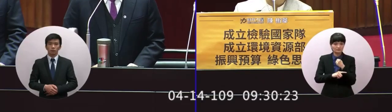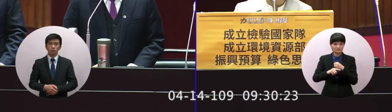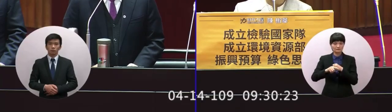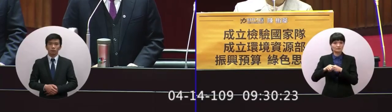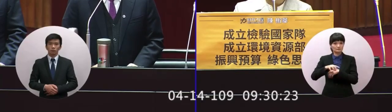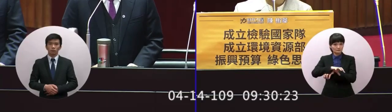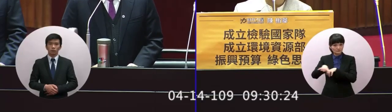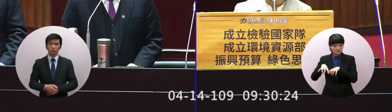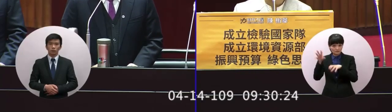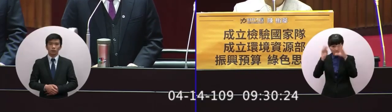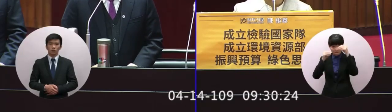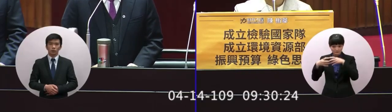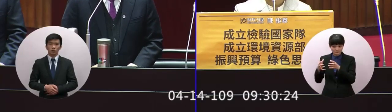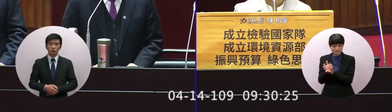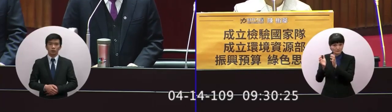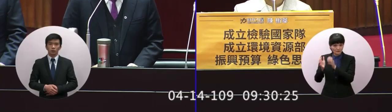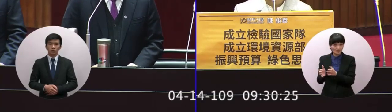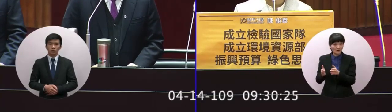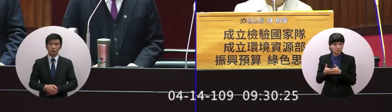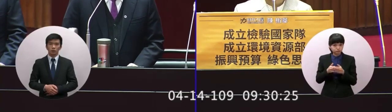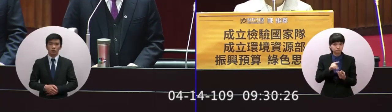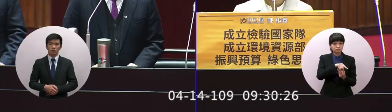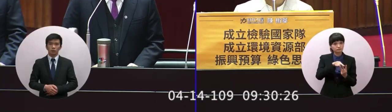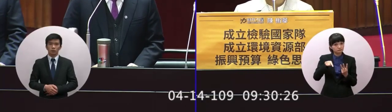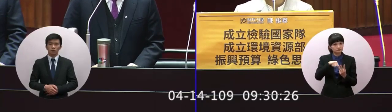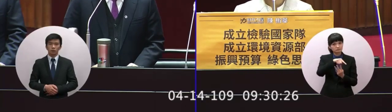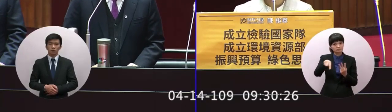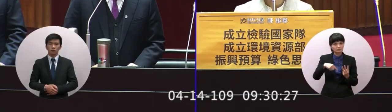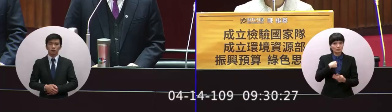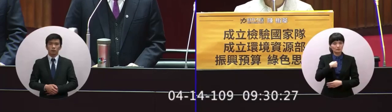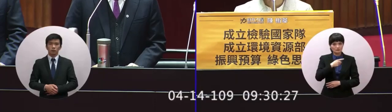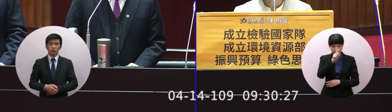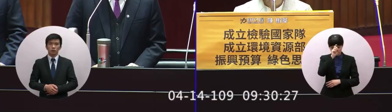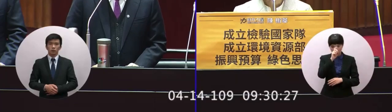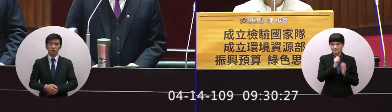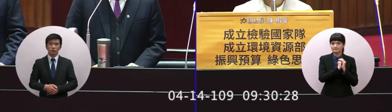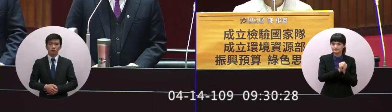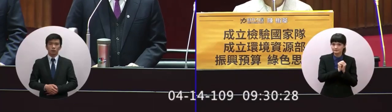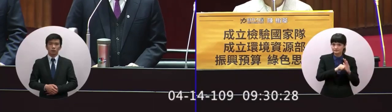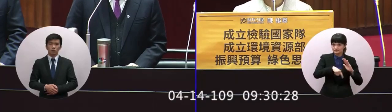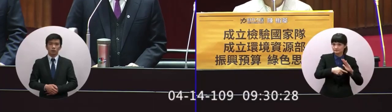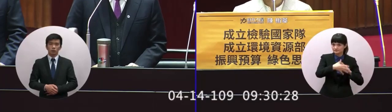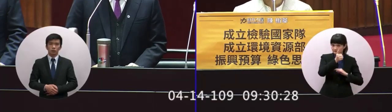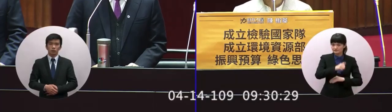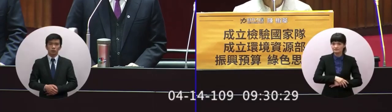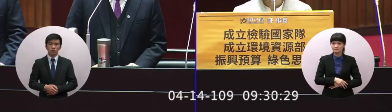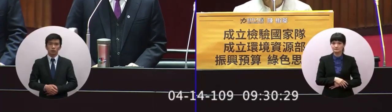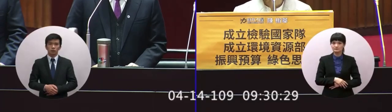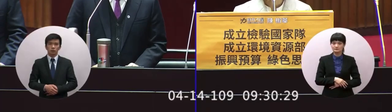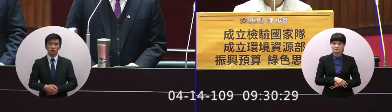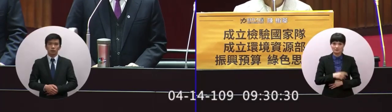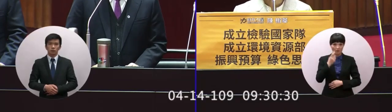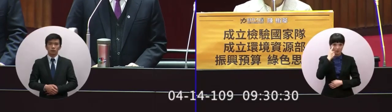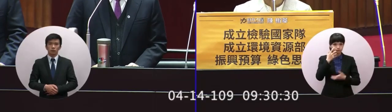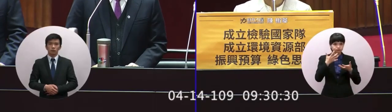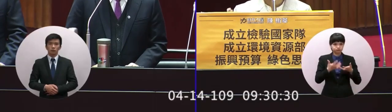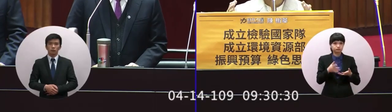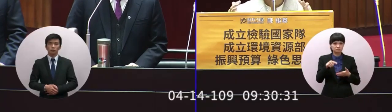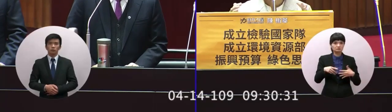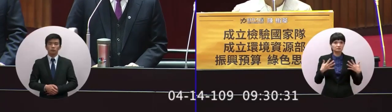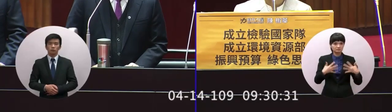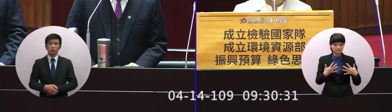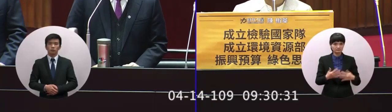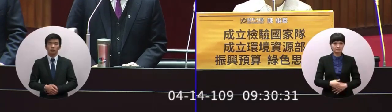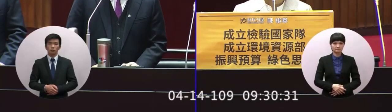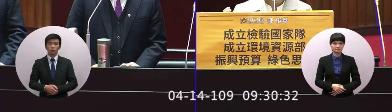席真的在这里拜托院长，这个如果我们行政团队能够重视这个议题，赶快